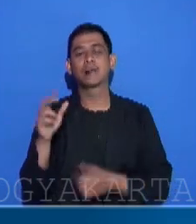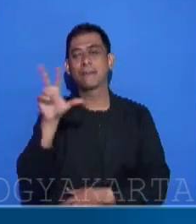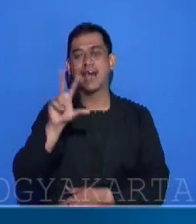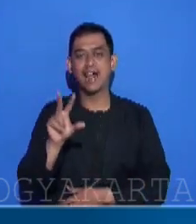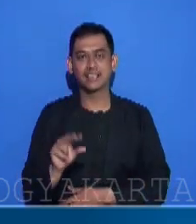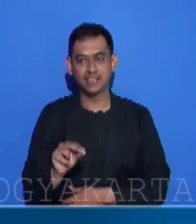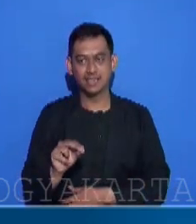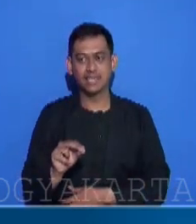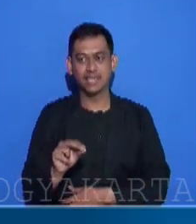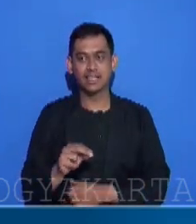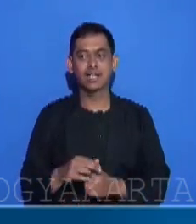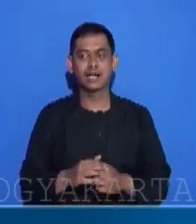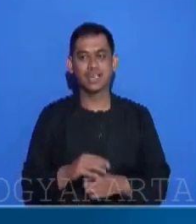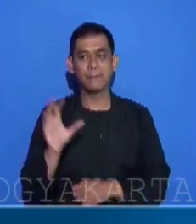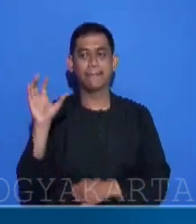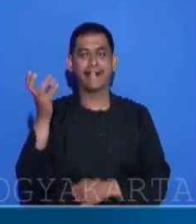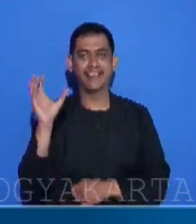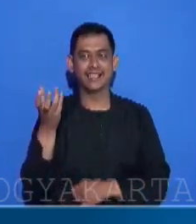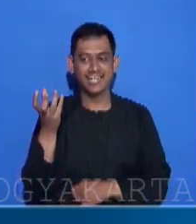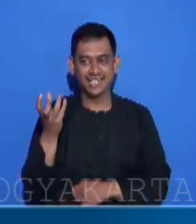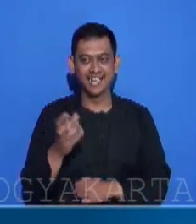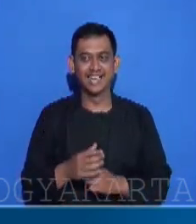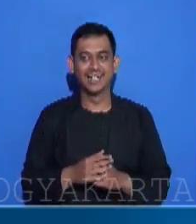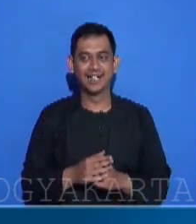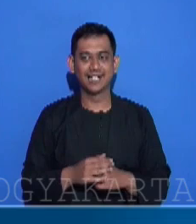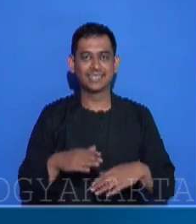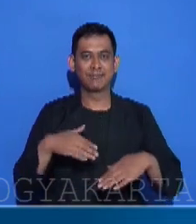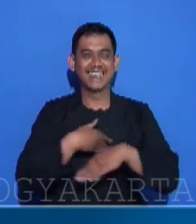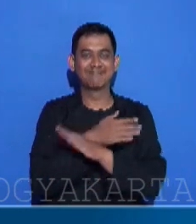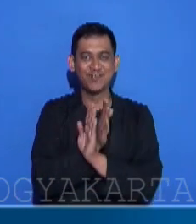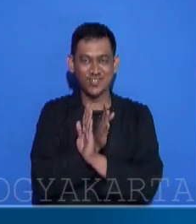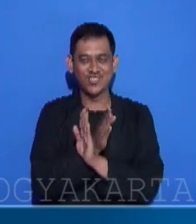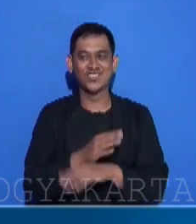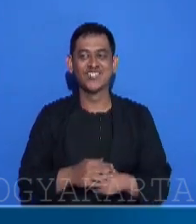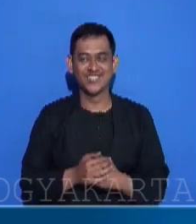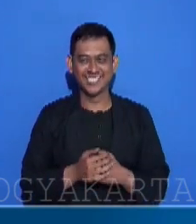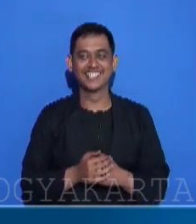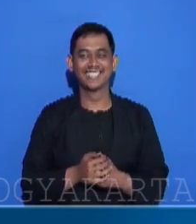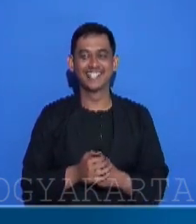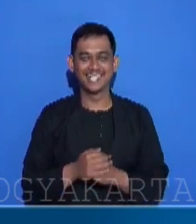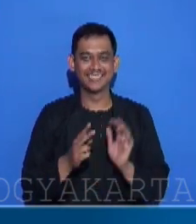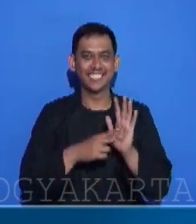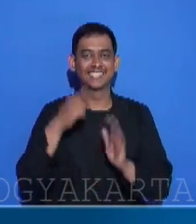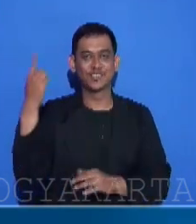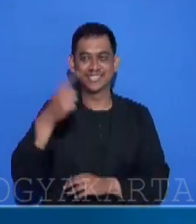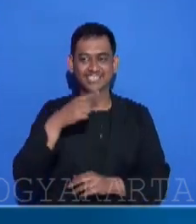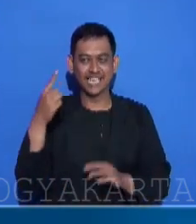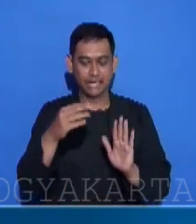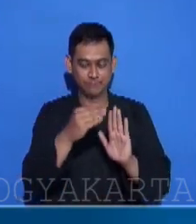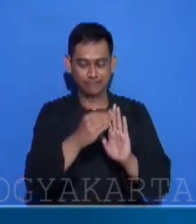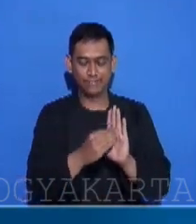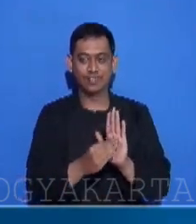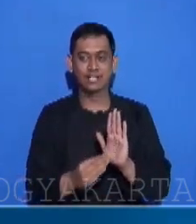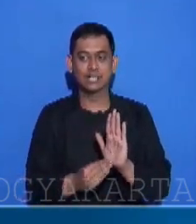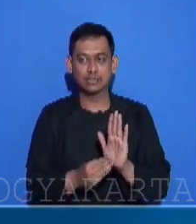Timur kejuaraan Taekwondo Walikota yyakarta Cup yang sudah berlevel nasional ini melombakan kategori prakadet super